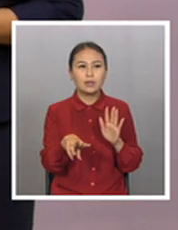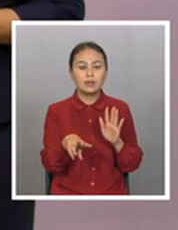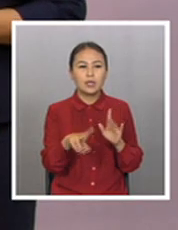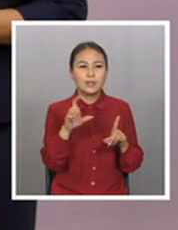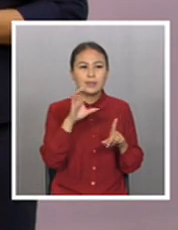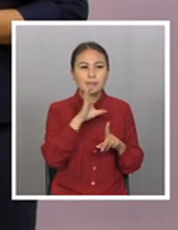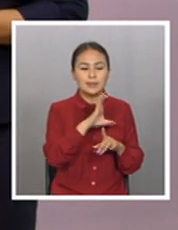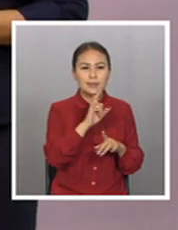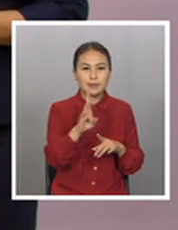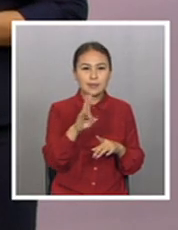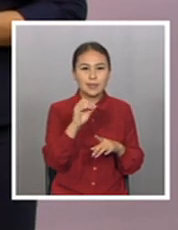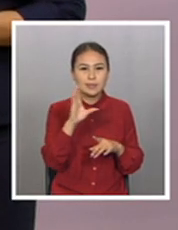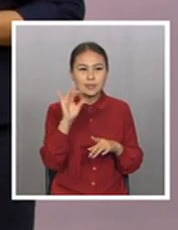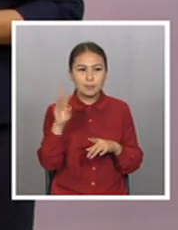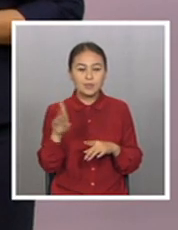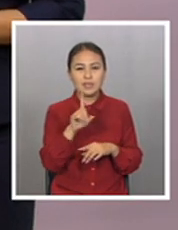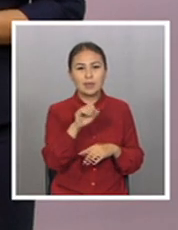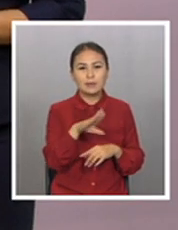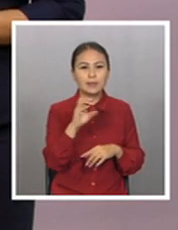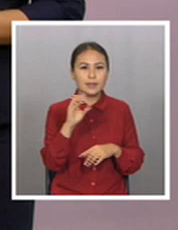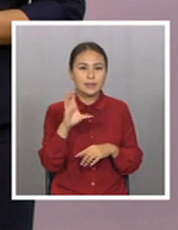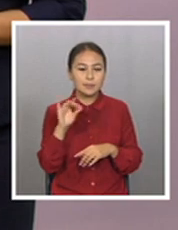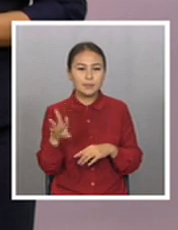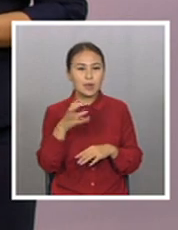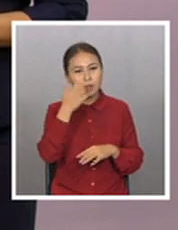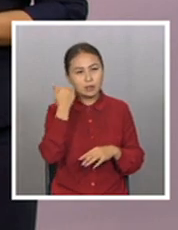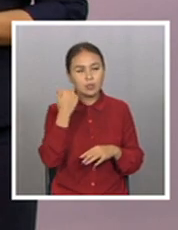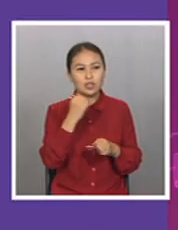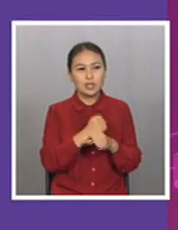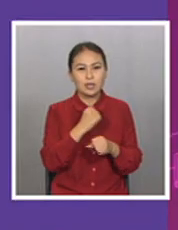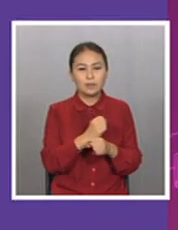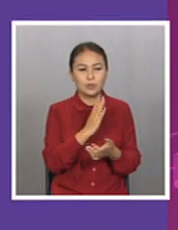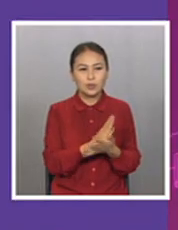Сын есімімен зат есімнің тіркесуі арқылы жасалып тұр.